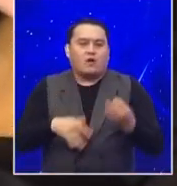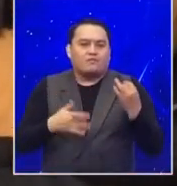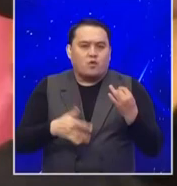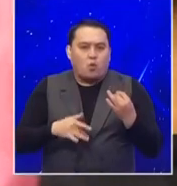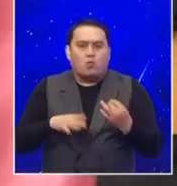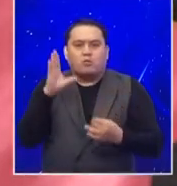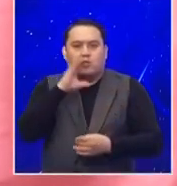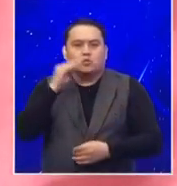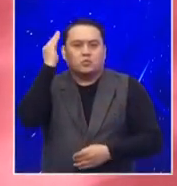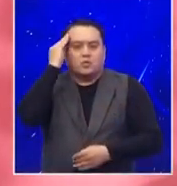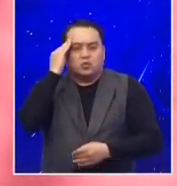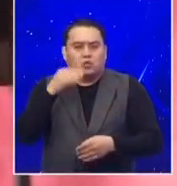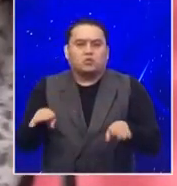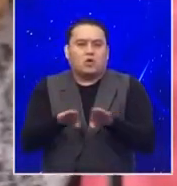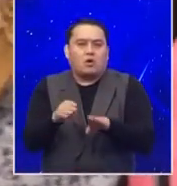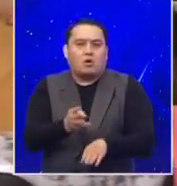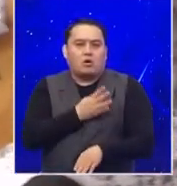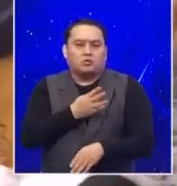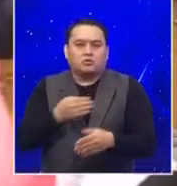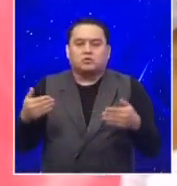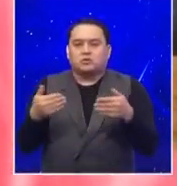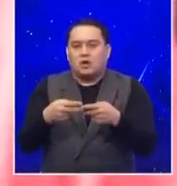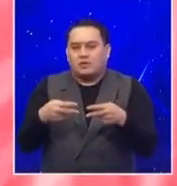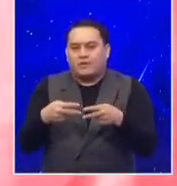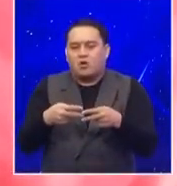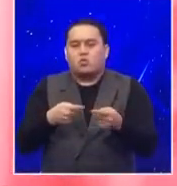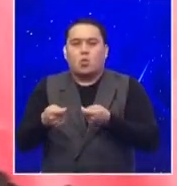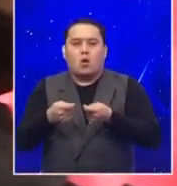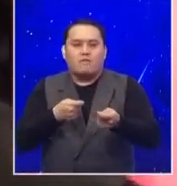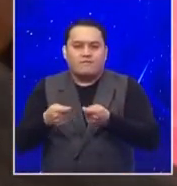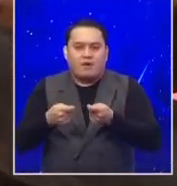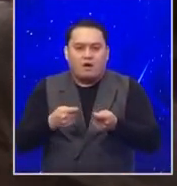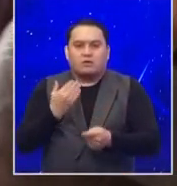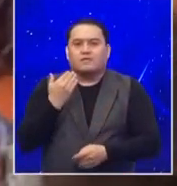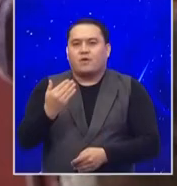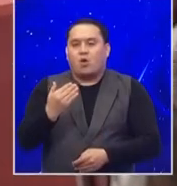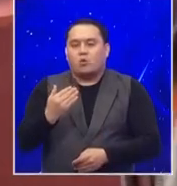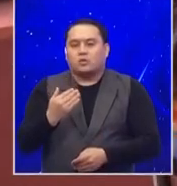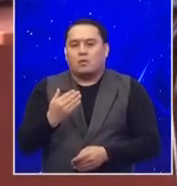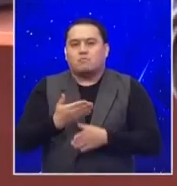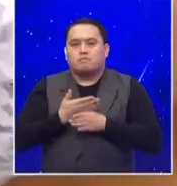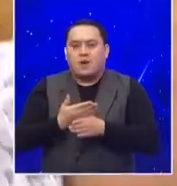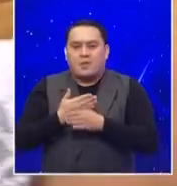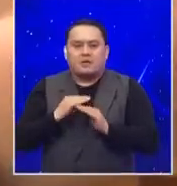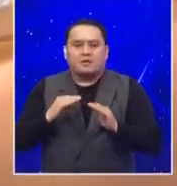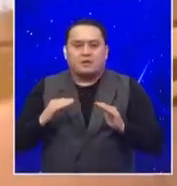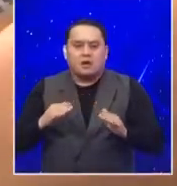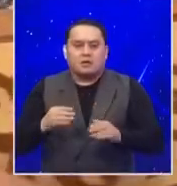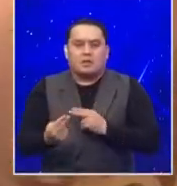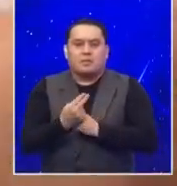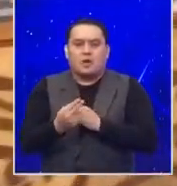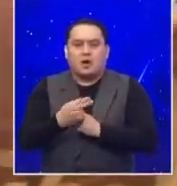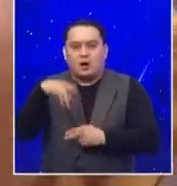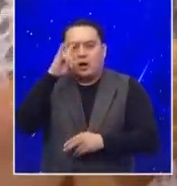школе немало ребят, которые равняются на Куата Терибаева, а руководитель кружка Саркытбек Рахымбеков помогает детям освоить